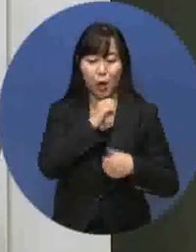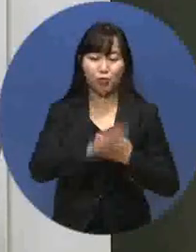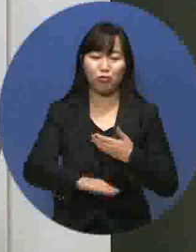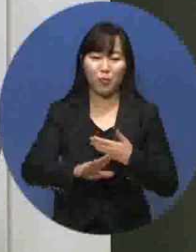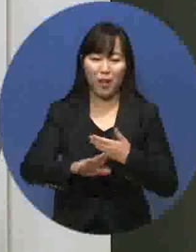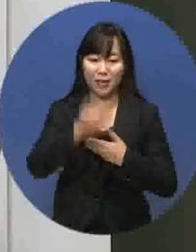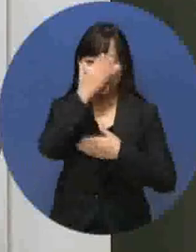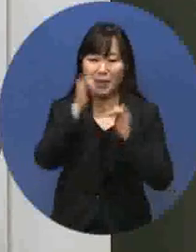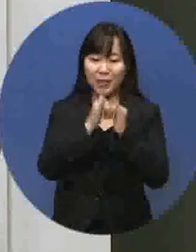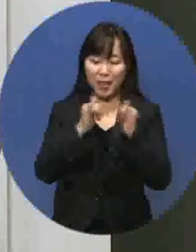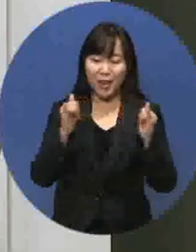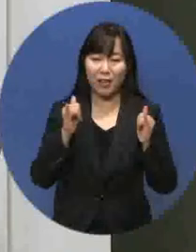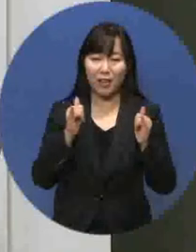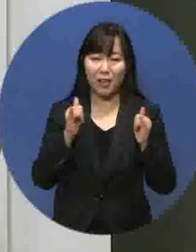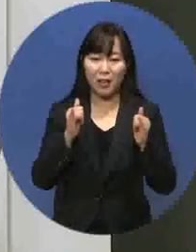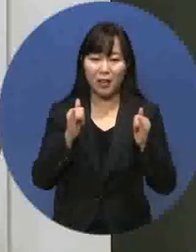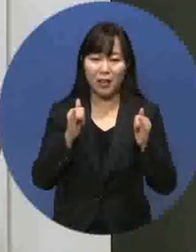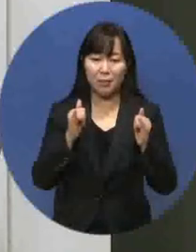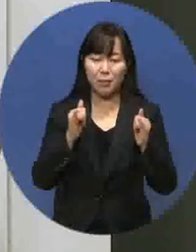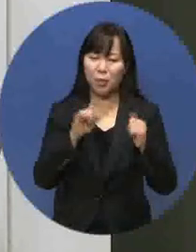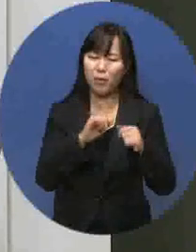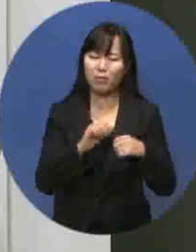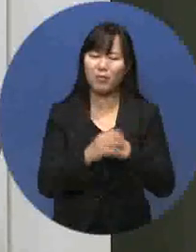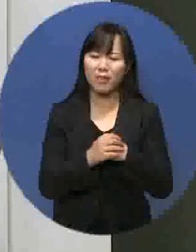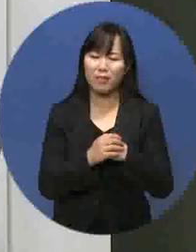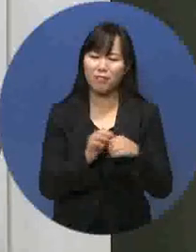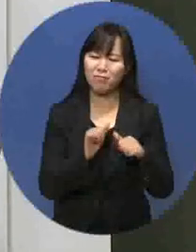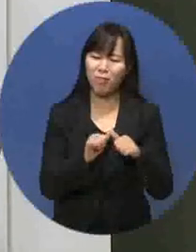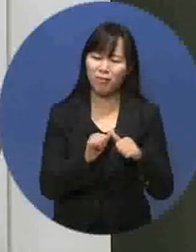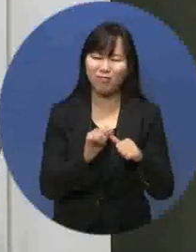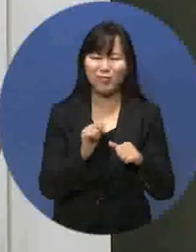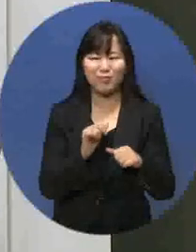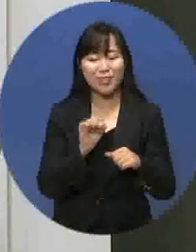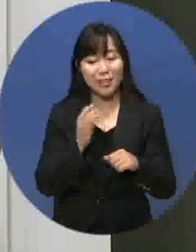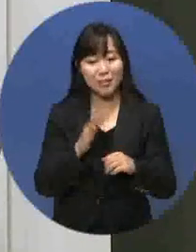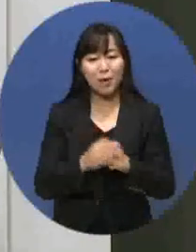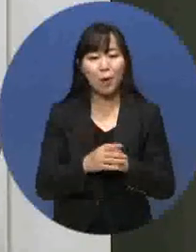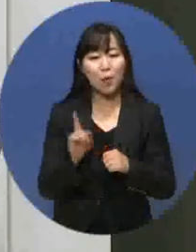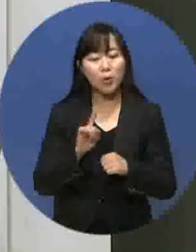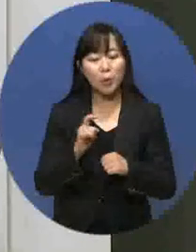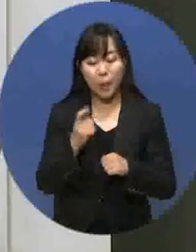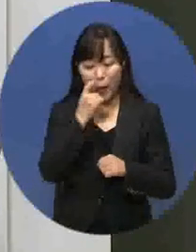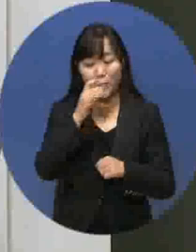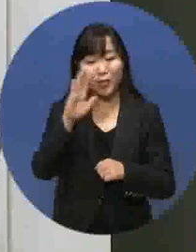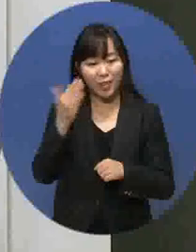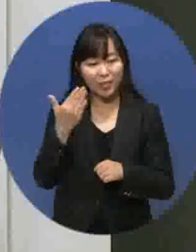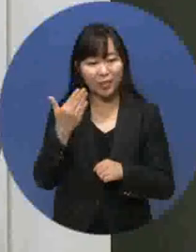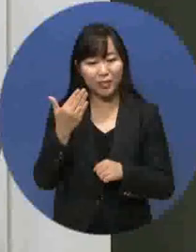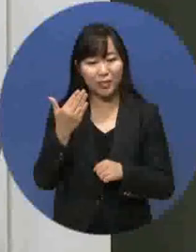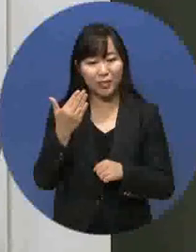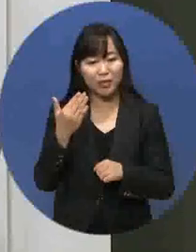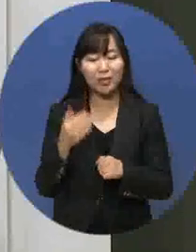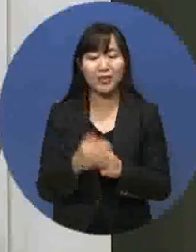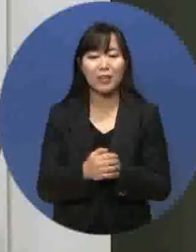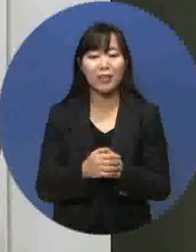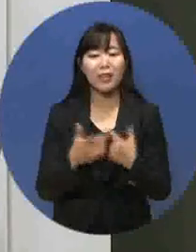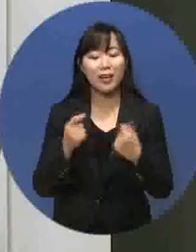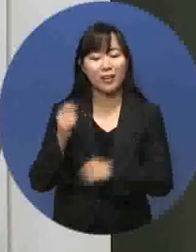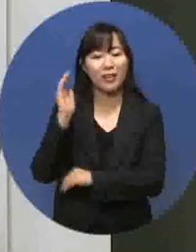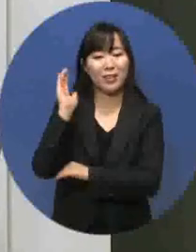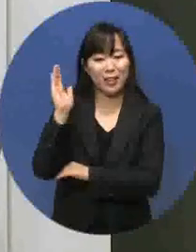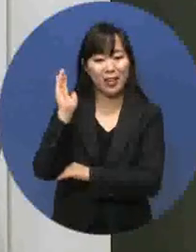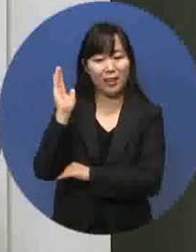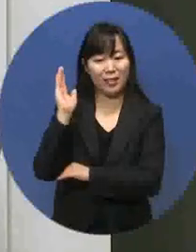젊은이들에게 좀 당부라고 하면 좀 뭐가 드릴지 모르겠지만 교훈이 되는 어떤 교과서가 되는